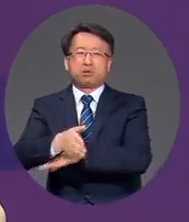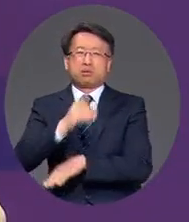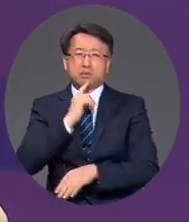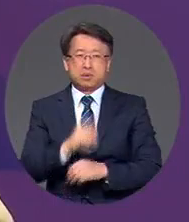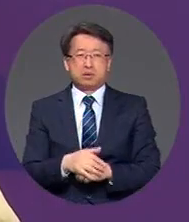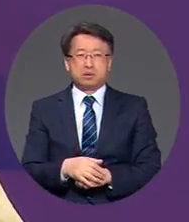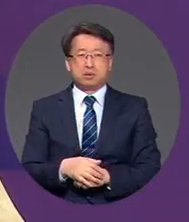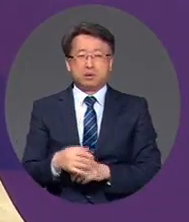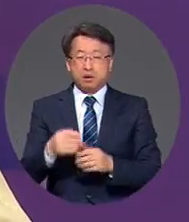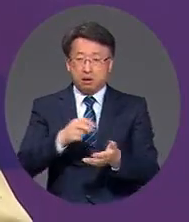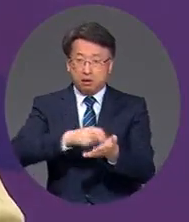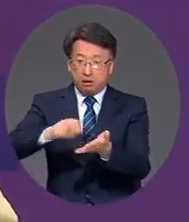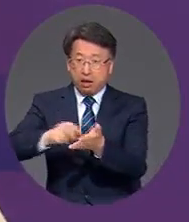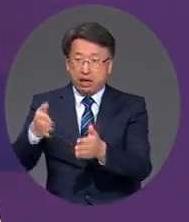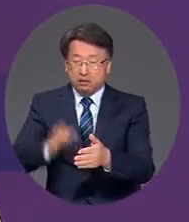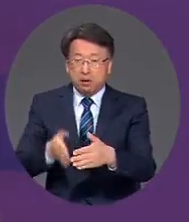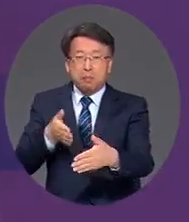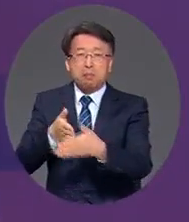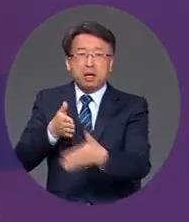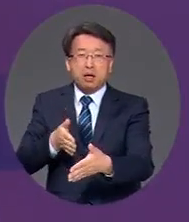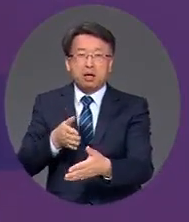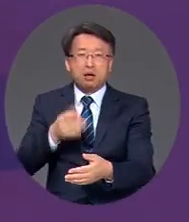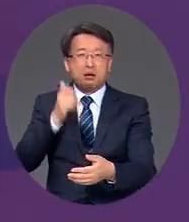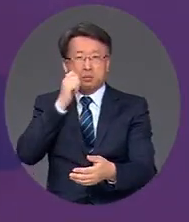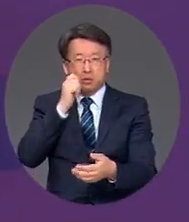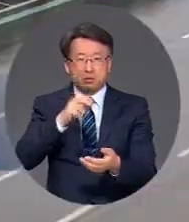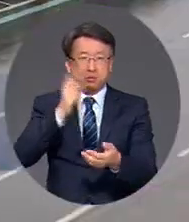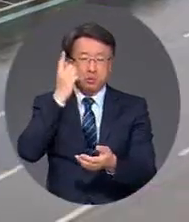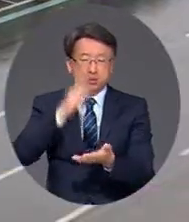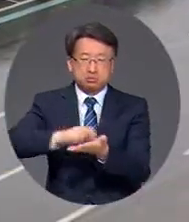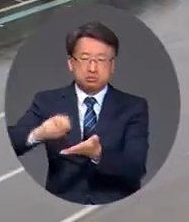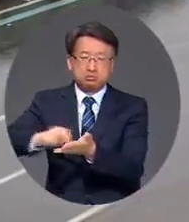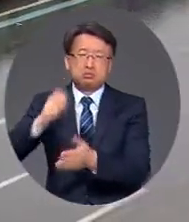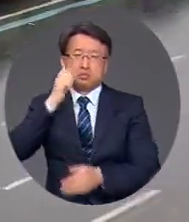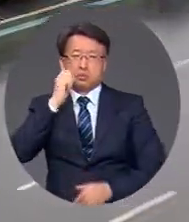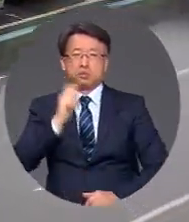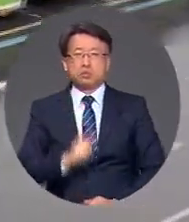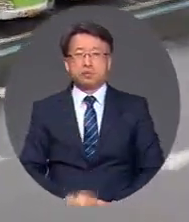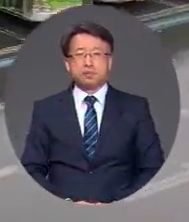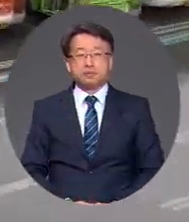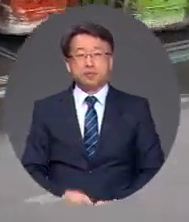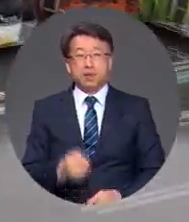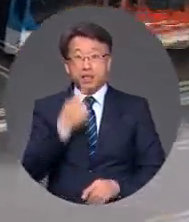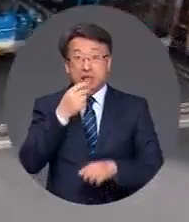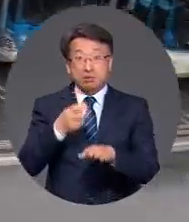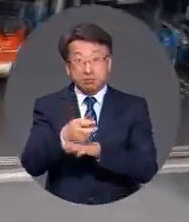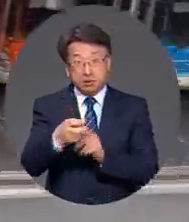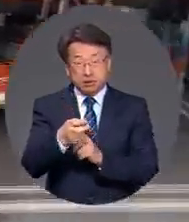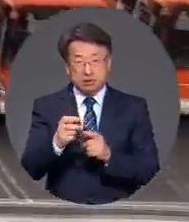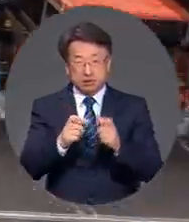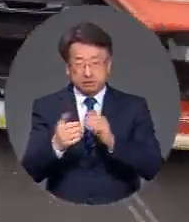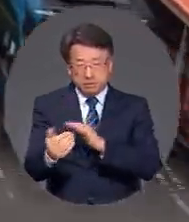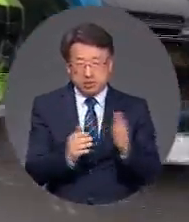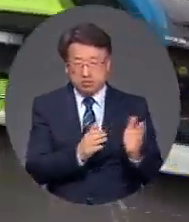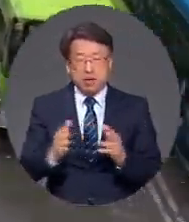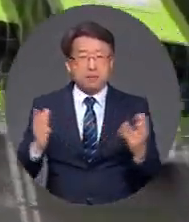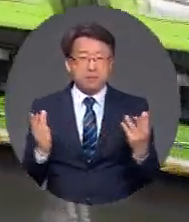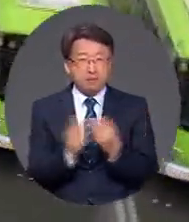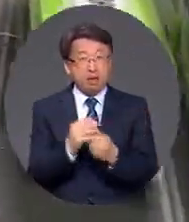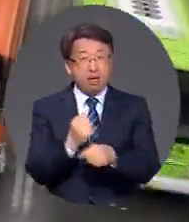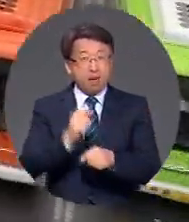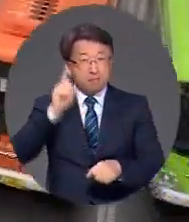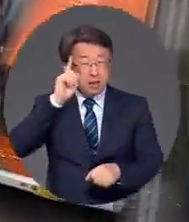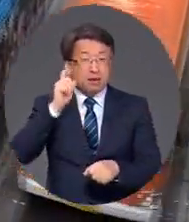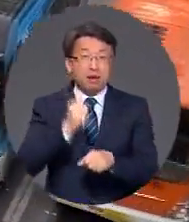보냈는데 그게 지금 에러가 나가지고 잘안 들어갔었습니다. 시내버스 파업에 철저히 대비하고 있다던